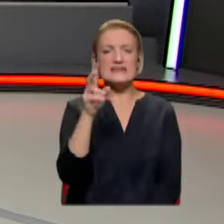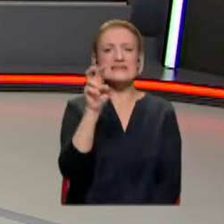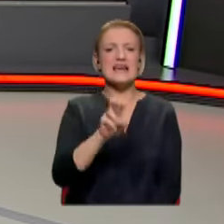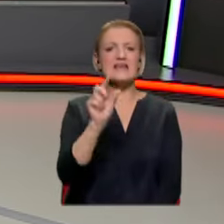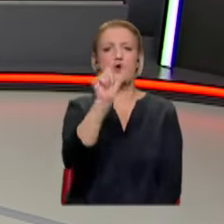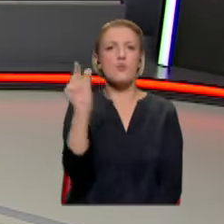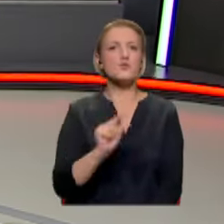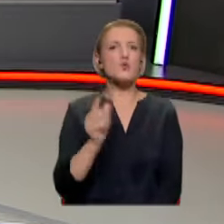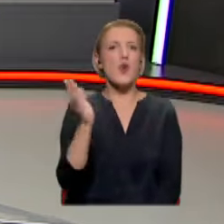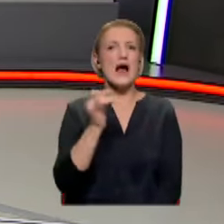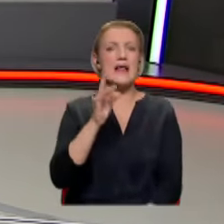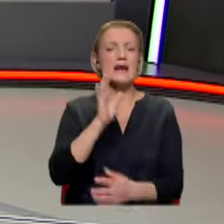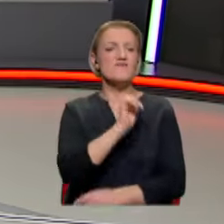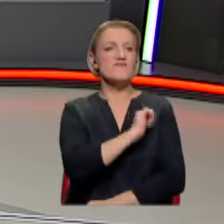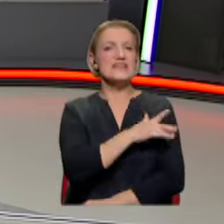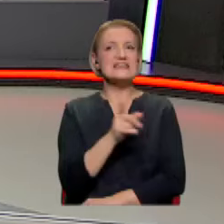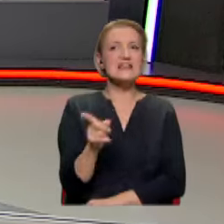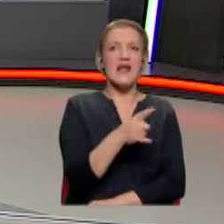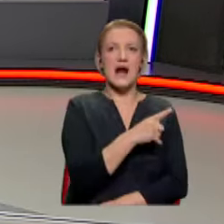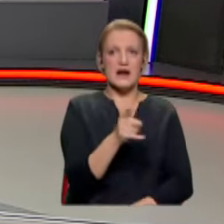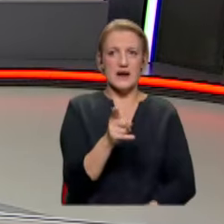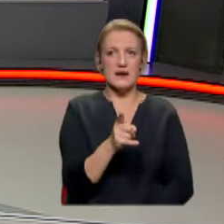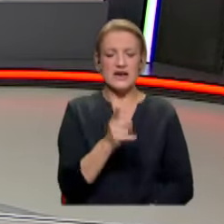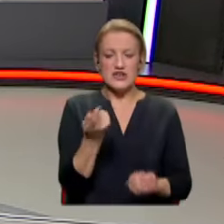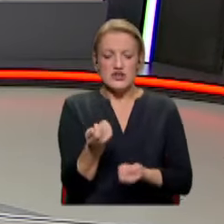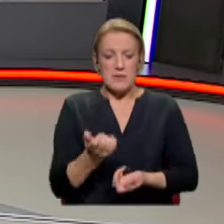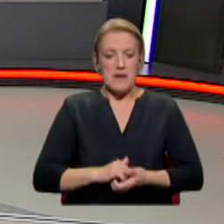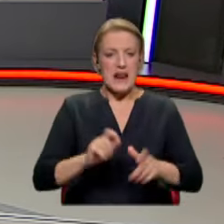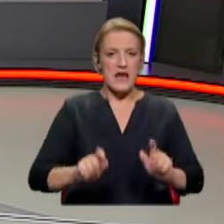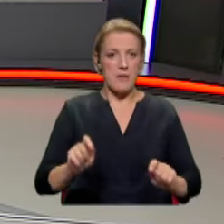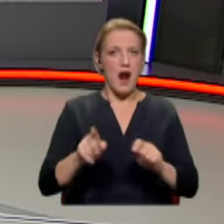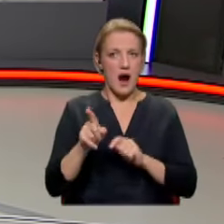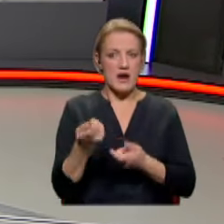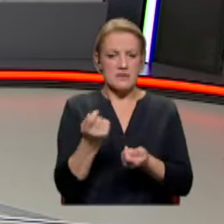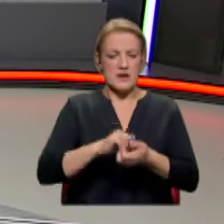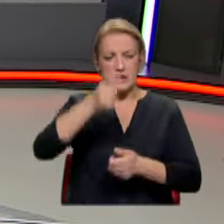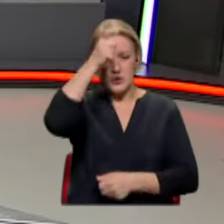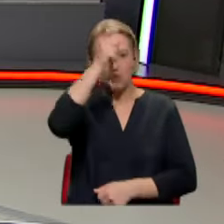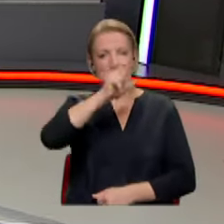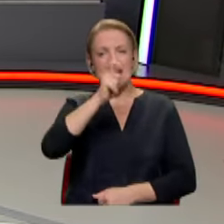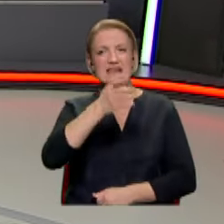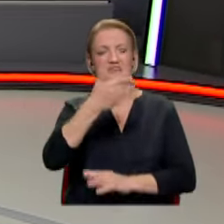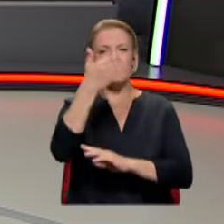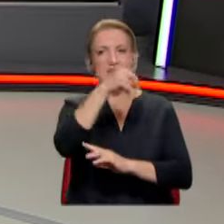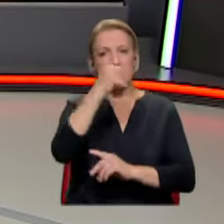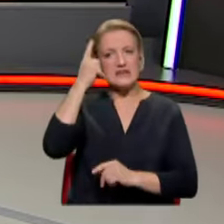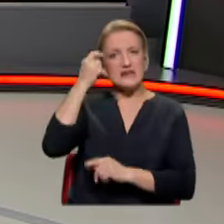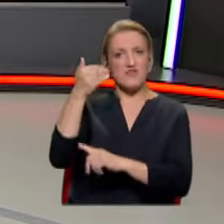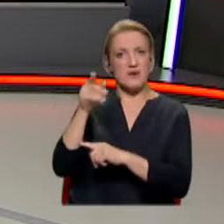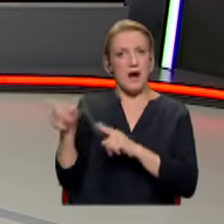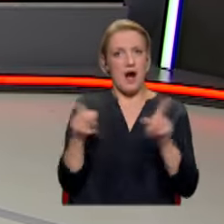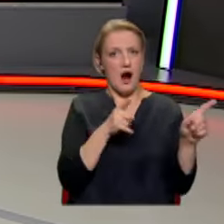komisyon olan aracı filistinlilerle işbirliği yaparak Türkiye'den şirketlerle İsrail'den